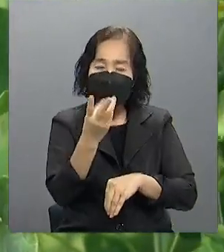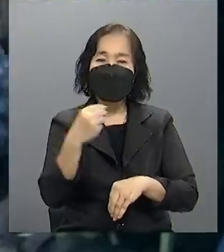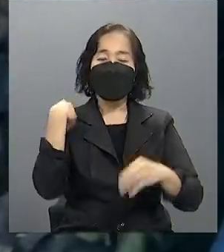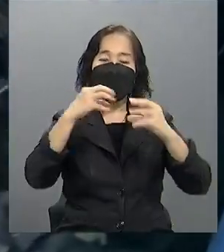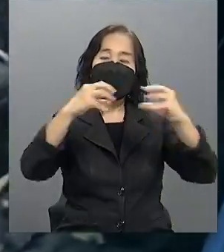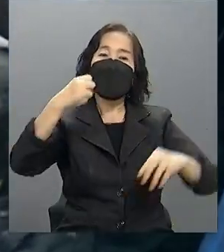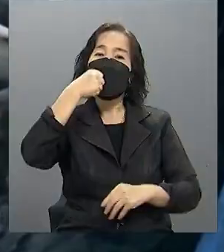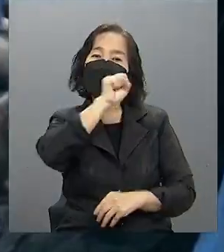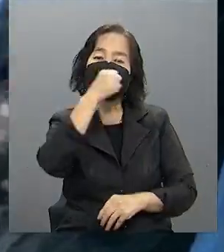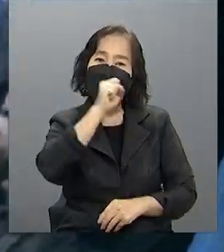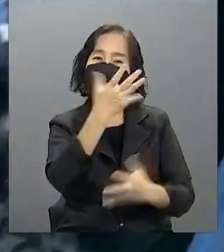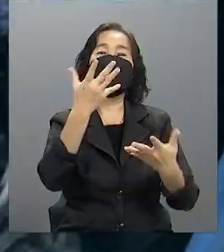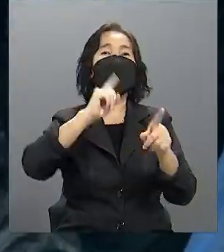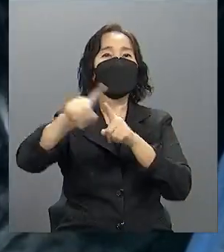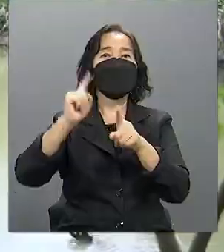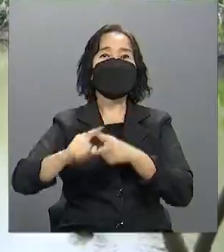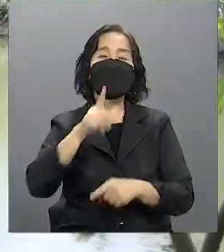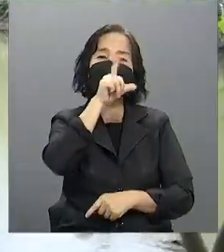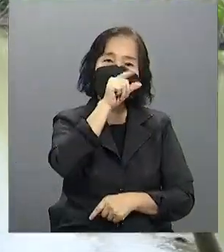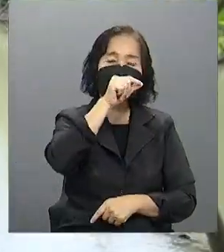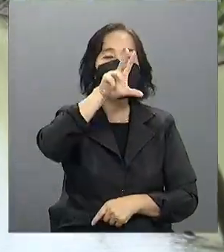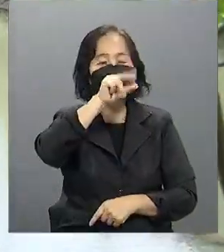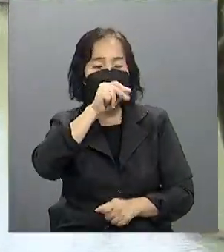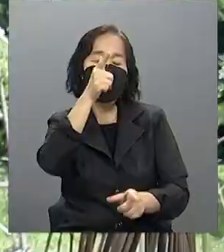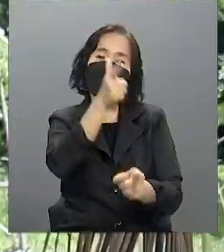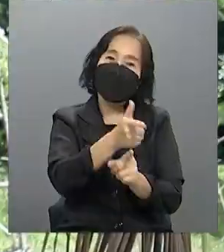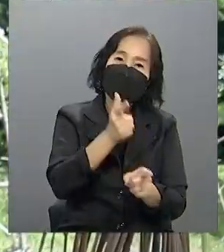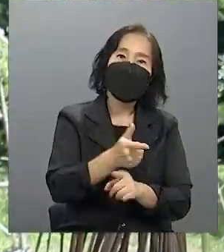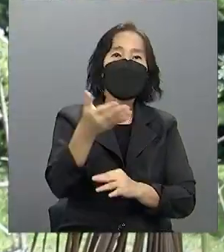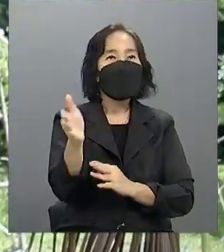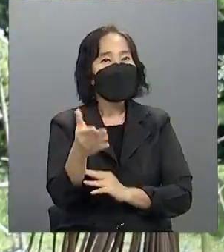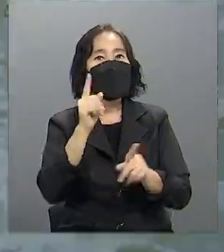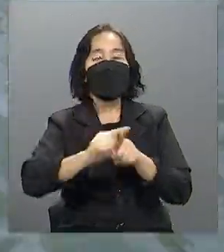ไปซินะบ่เลี้ยงเป็ดเลี้ยงไก่เลี้ยงปลาเลี้ยงหยังนําไปซินะครับ